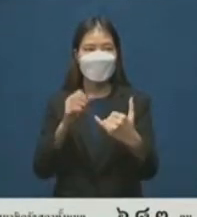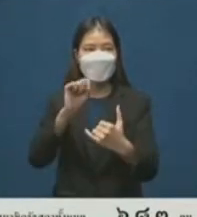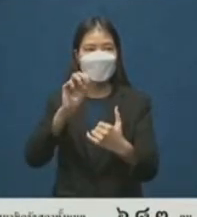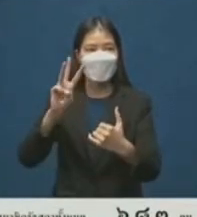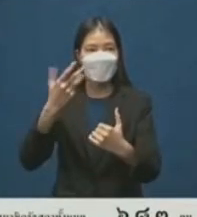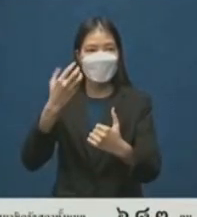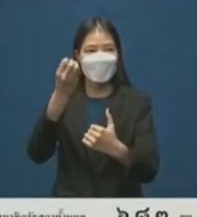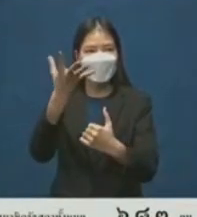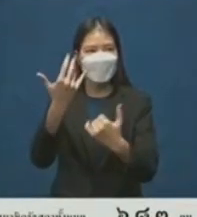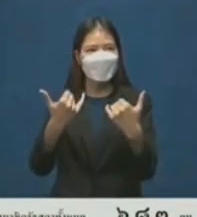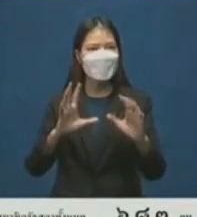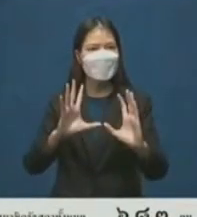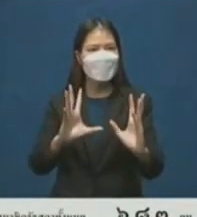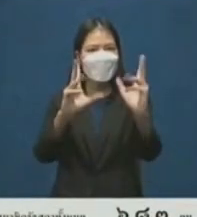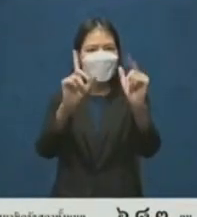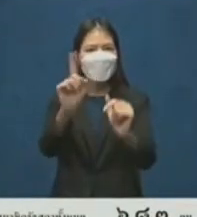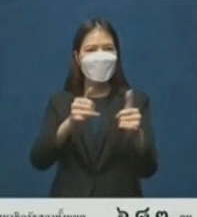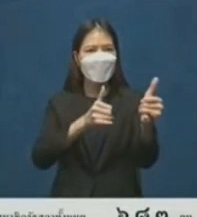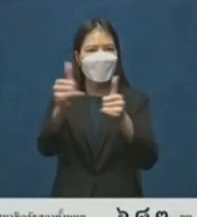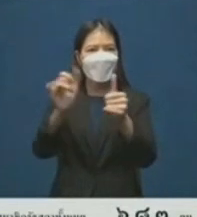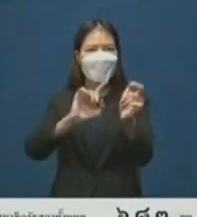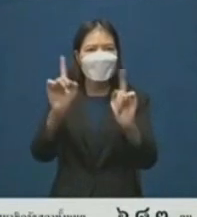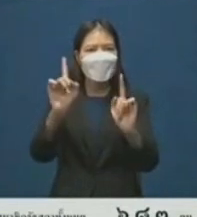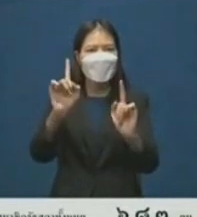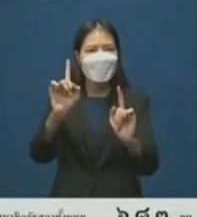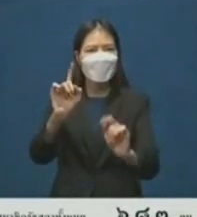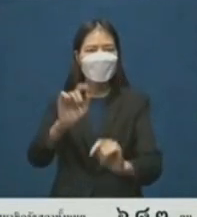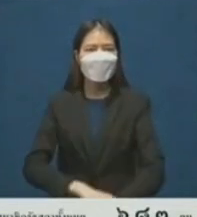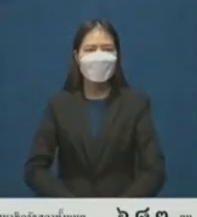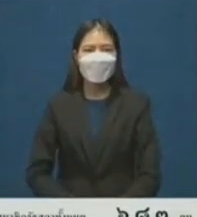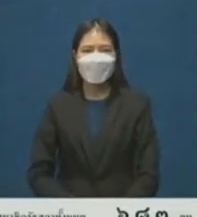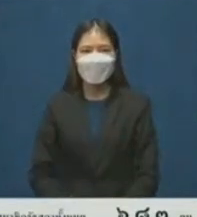ปกติวุฒิสมาชิกอยู่เยอะนะครับวันนี้หายไปไหน